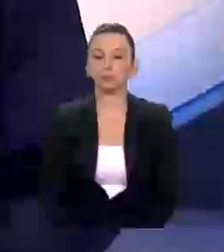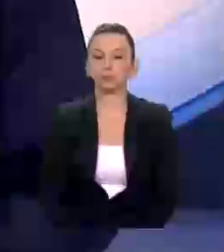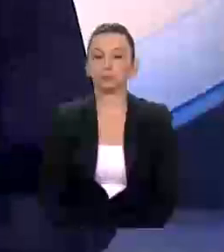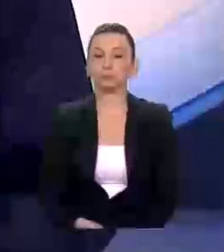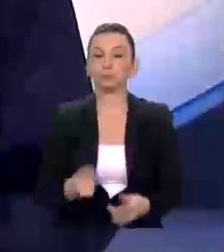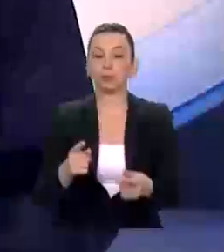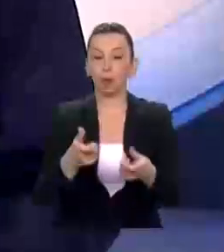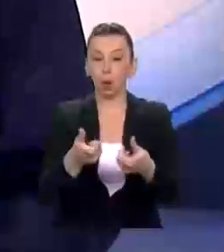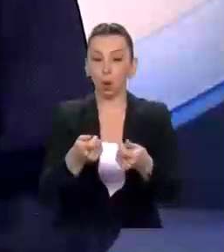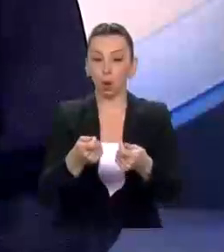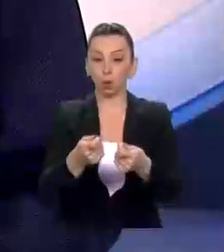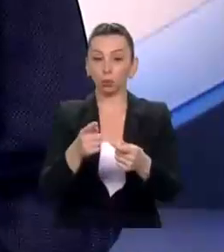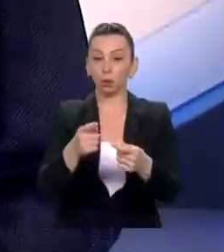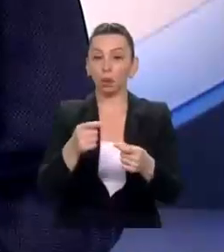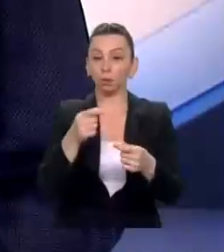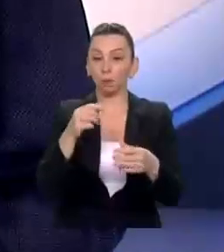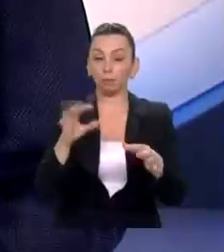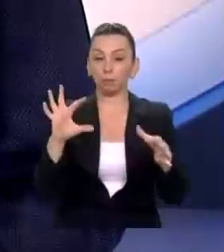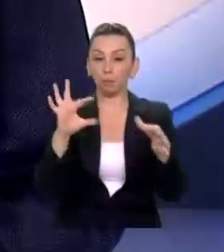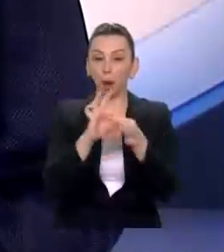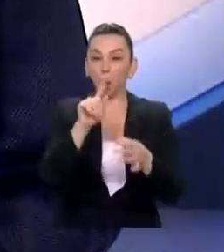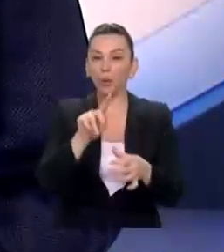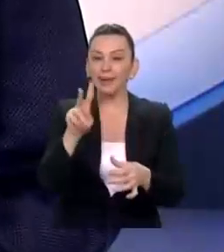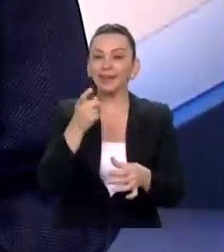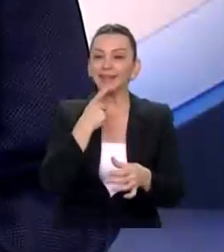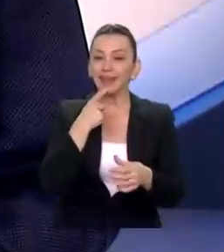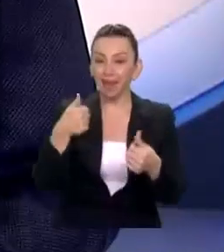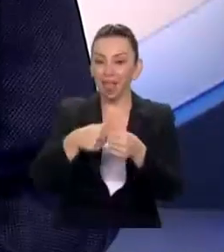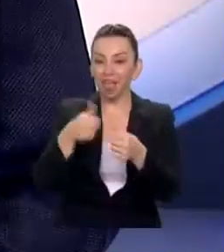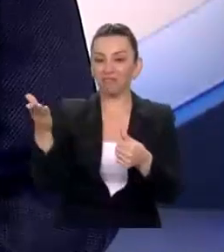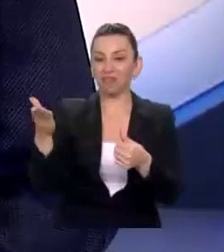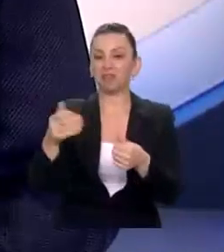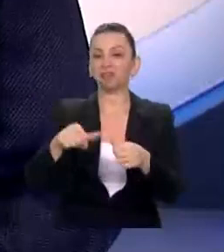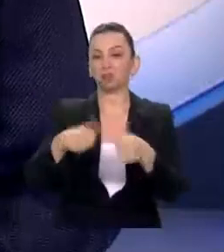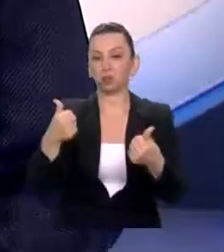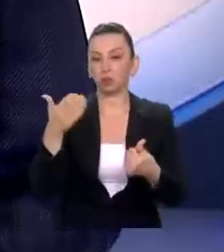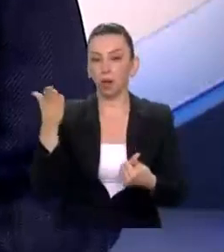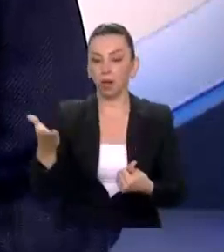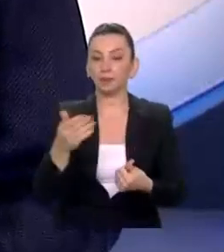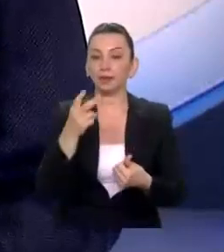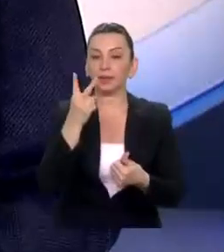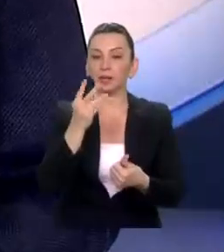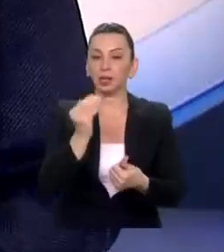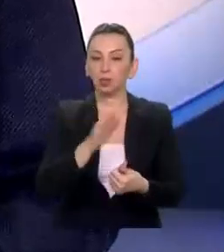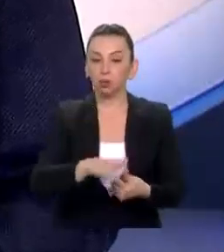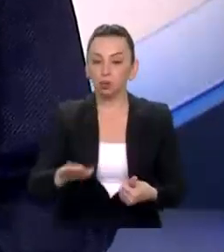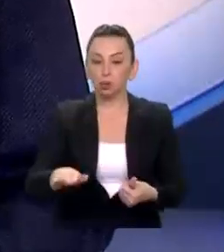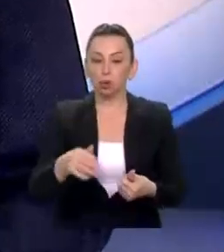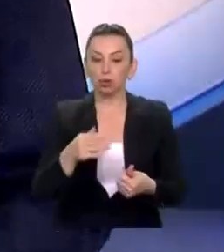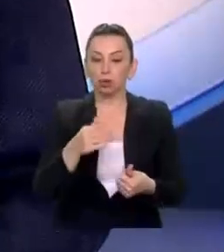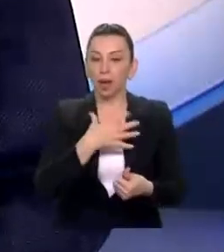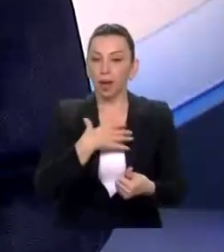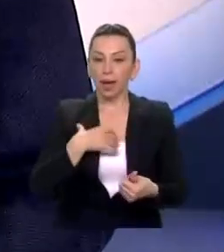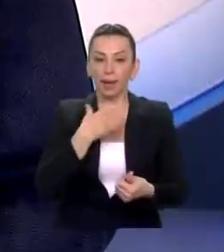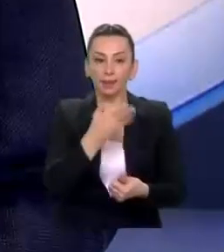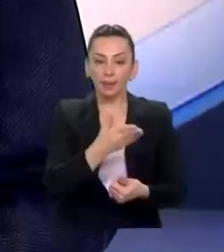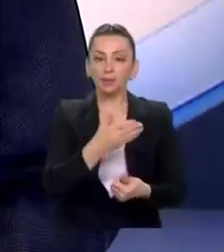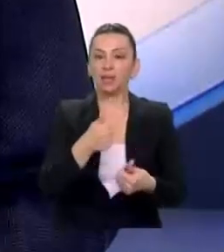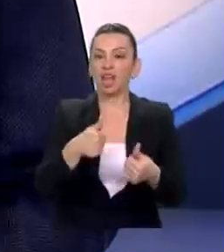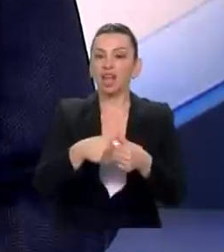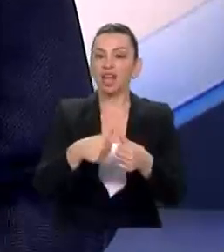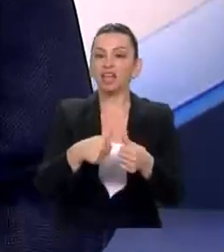oyun bağımlılığı 17 yıllık aileyi dağıttı 2 çocuk annesi Kadın eşinin bilgisayar başından kalkmamasından yaka